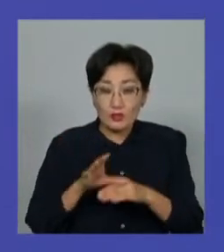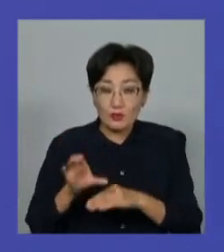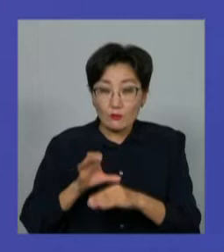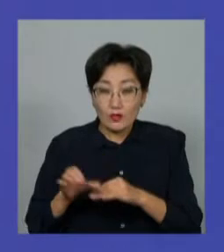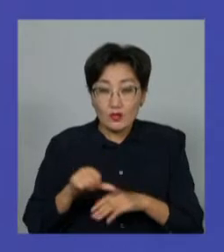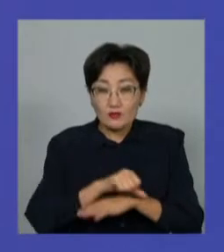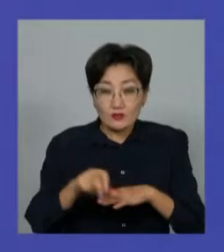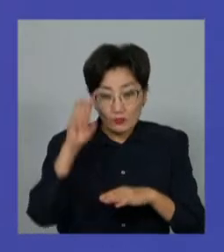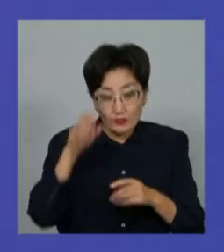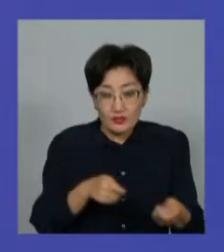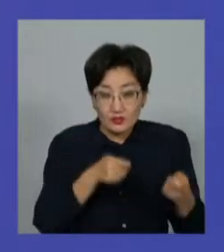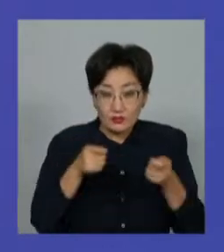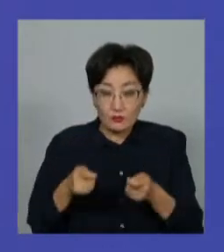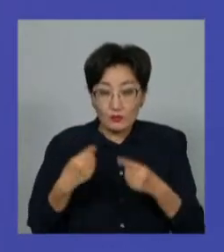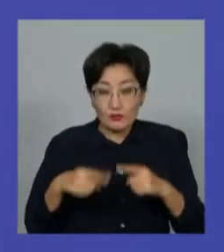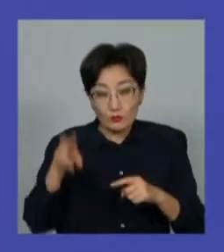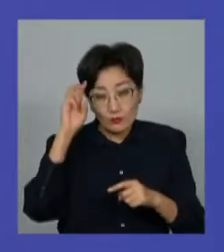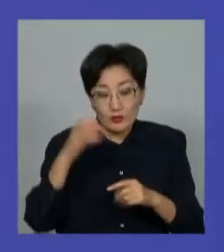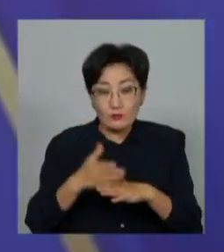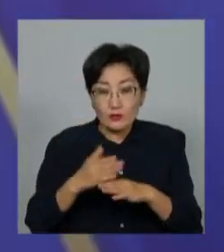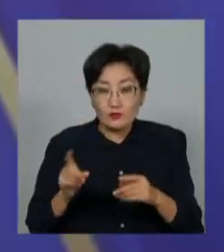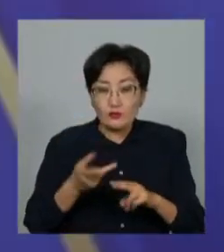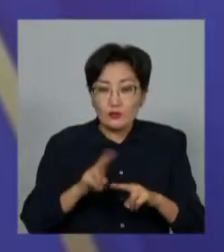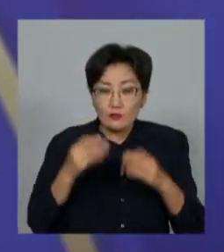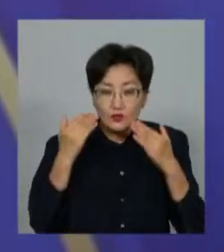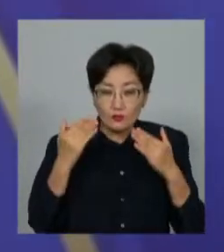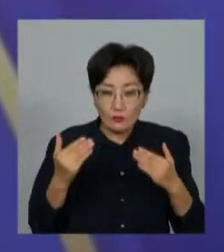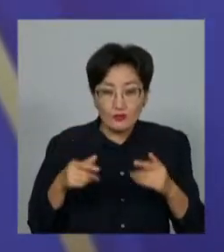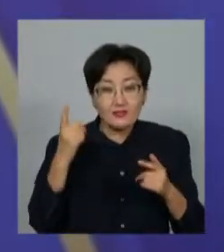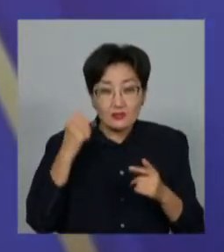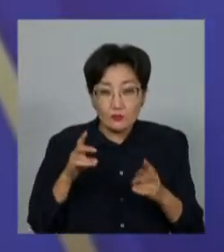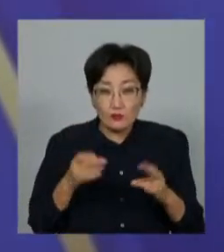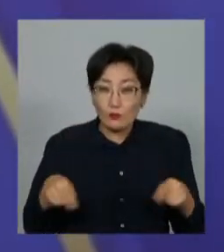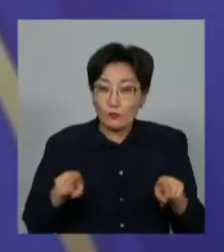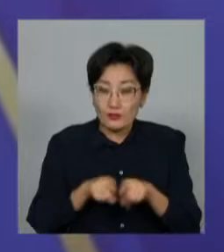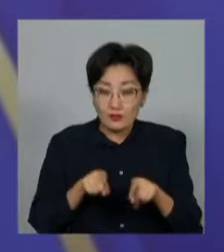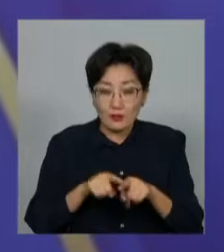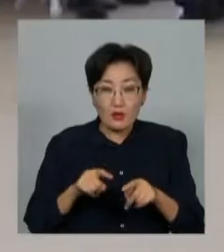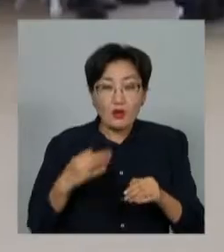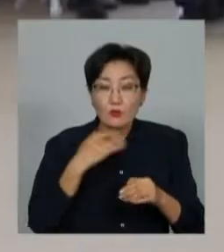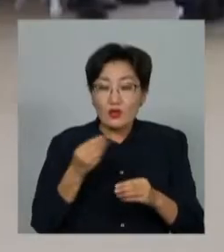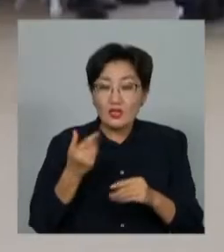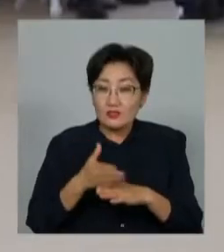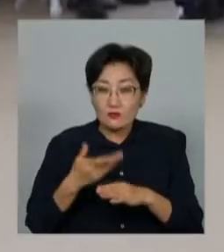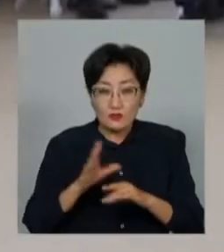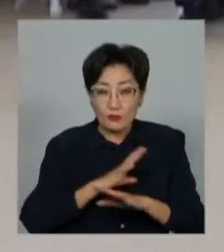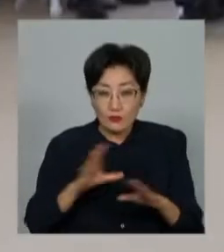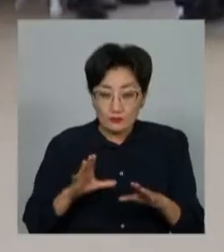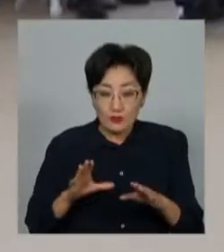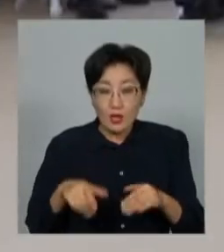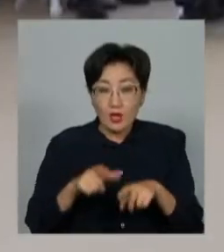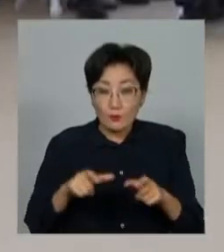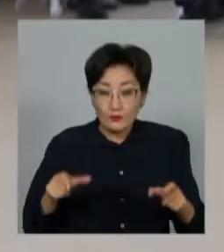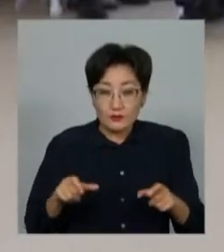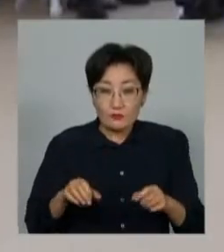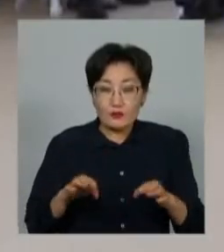бөлігін сырттан аламыз. Өзге елдер субсидияның не екенін де білмейді. Білсе де, дәл осындай мол қаржы бөлінбейді. Бір жағынан